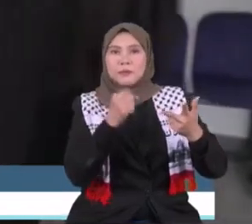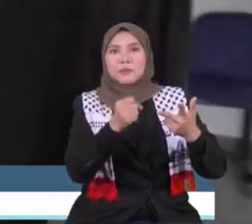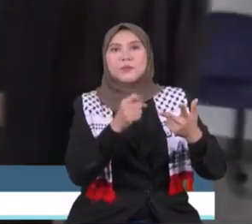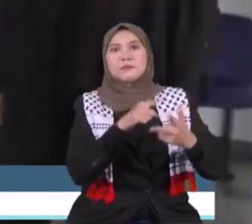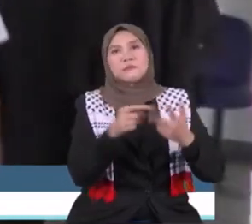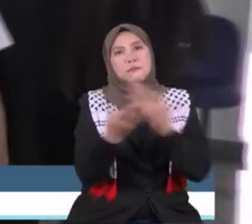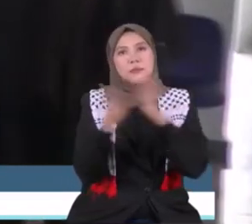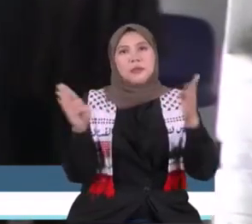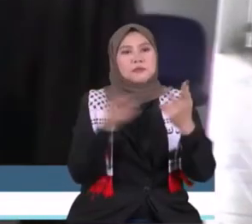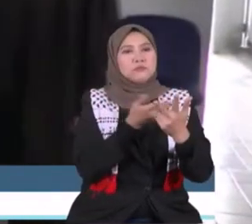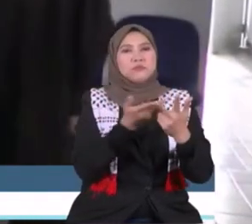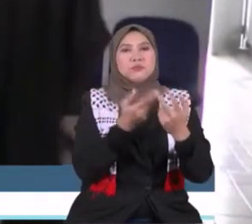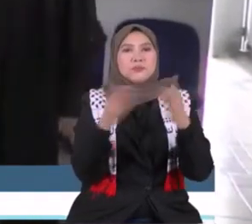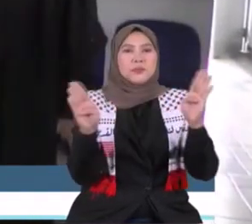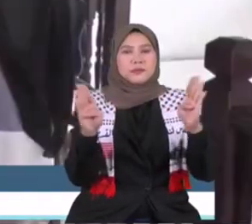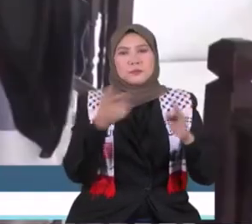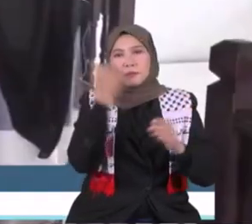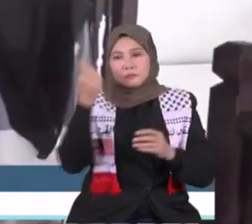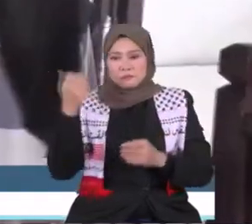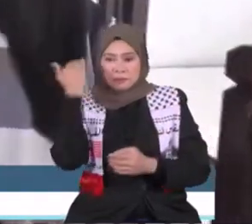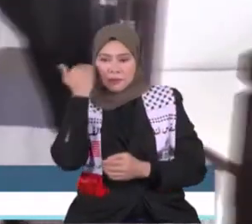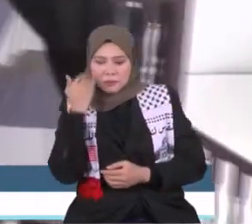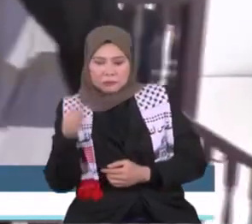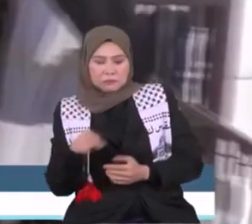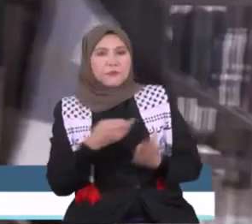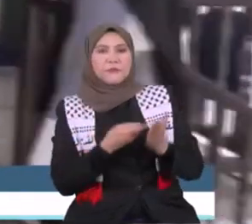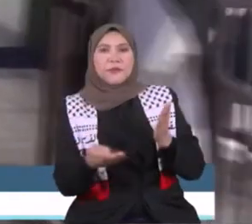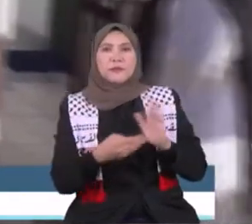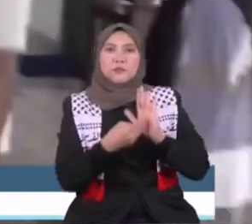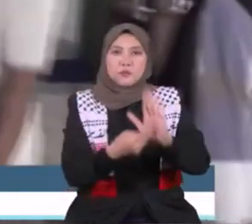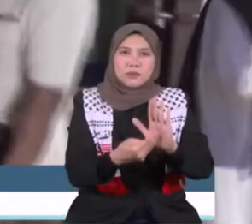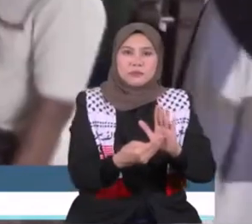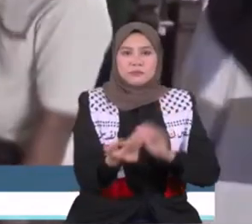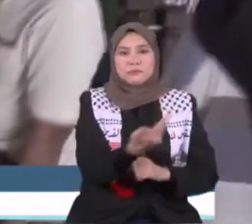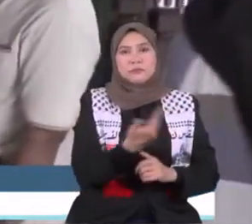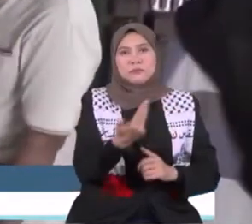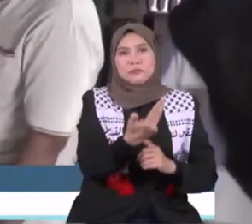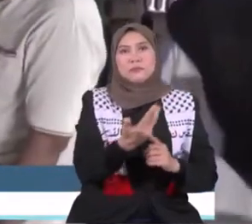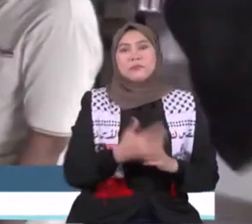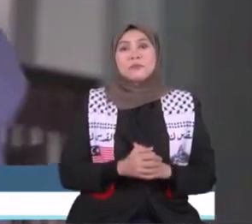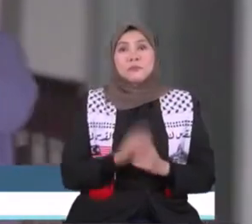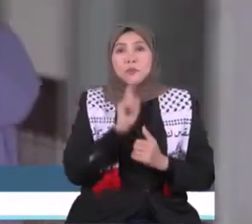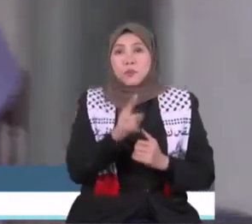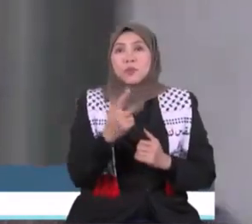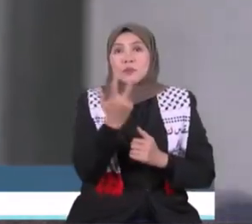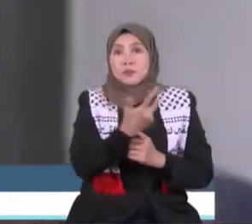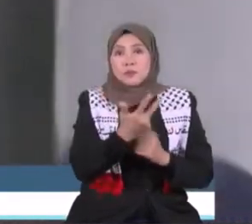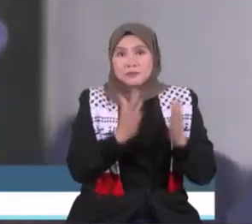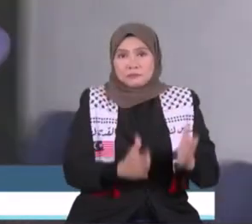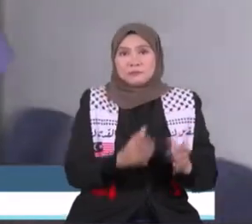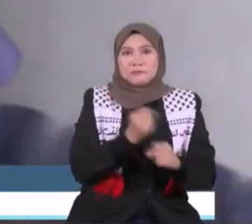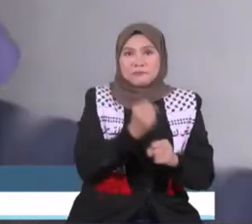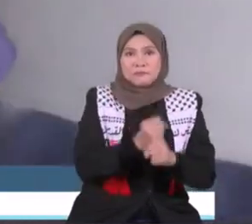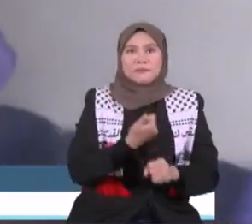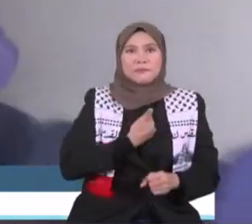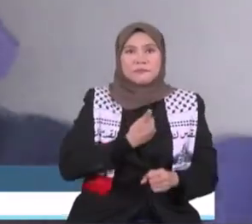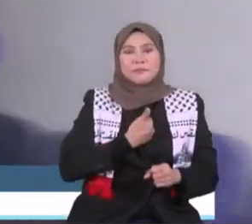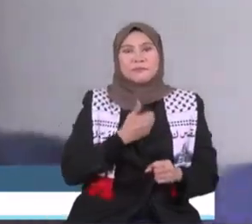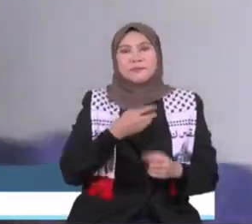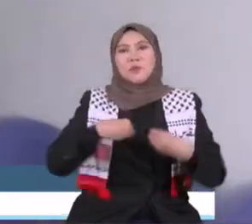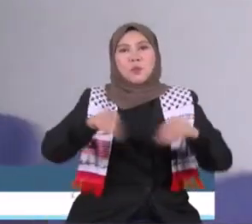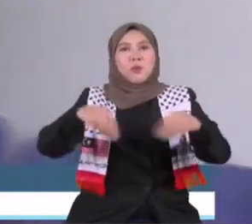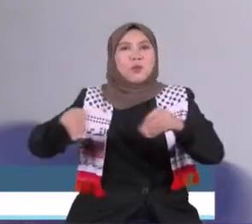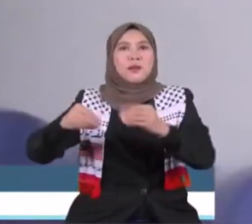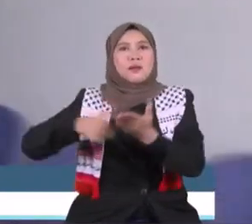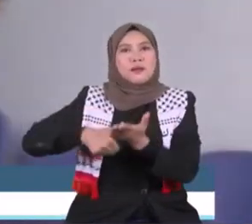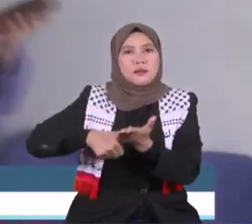pihak pendakwaan gagal membuktikan kes prima facie terhadap mereka. Terdahulu, ketiga-tiga tertuduh yang bekerja sendiri didakwa bersama mengedar